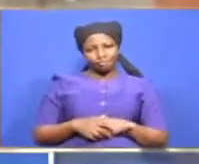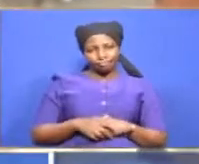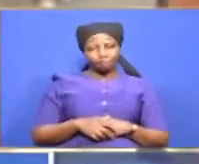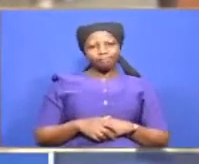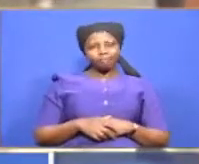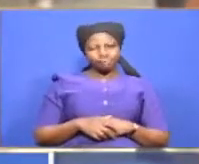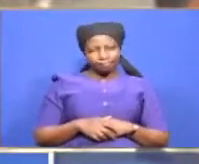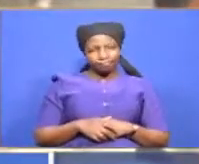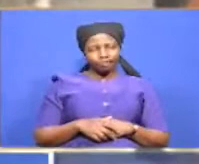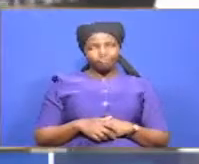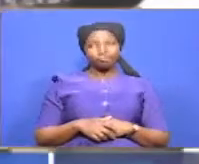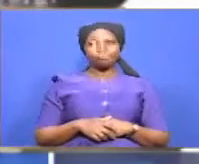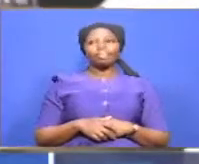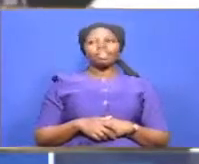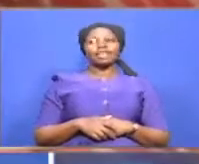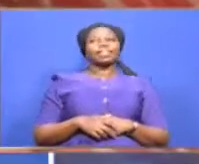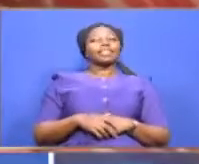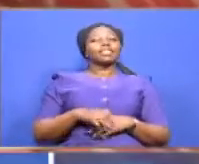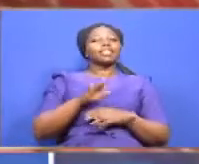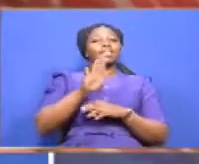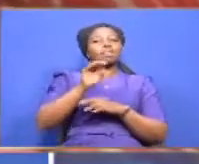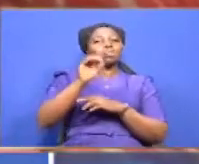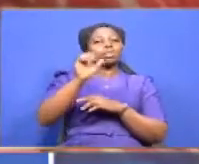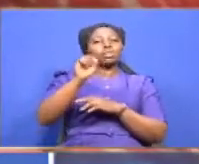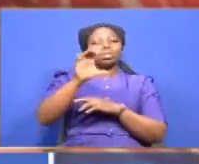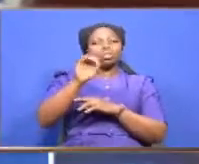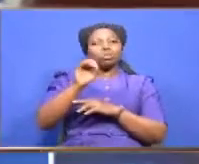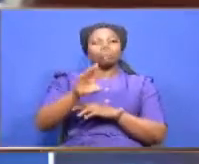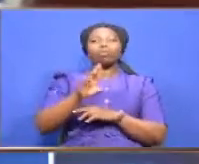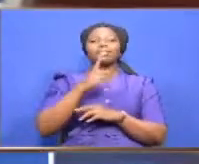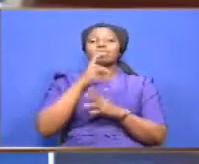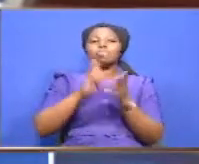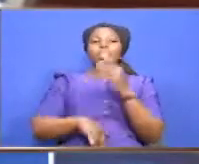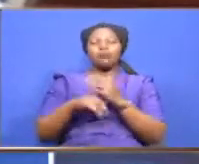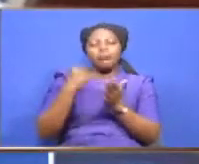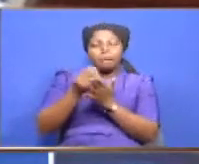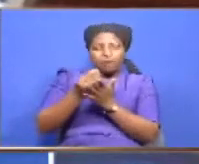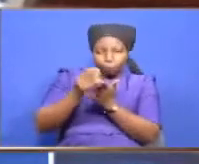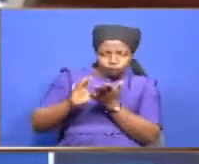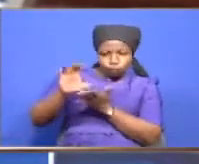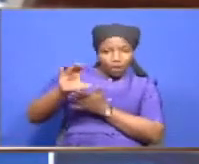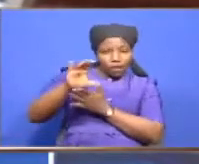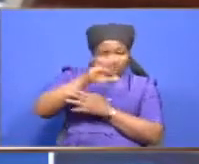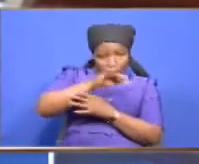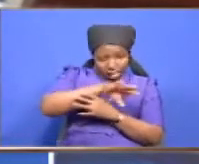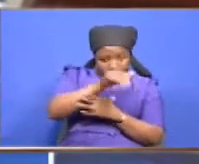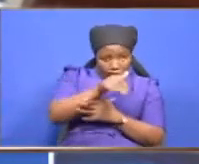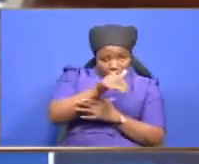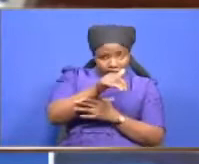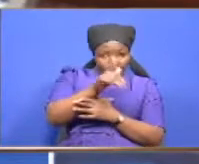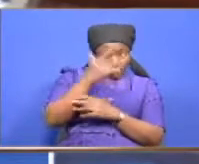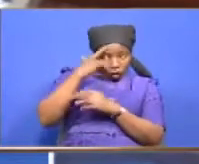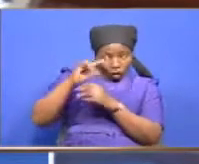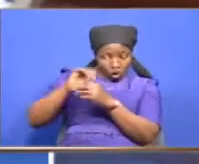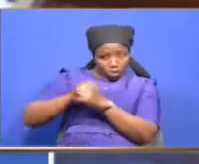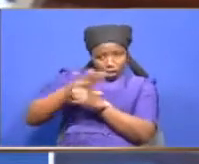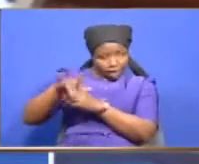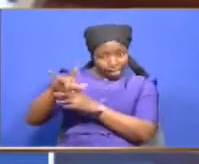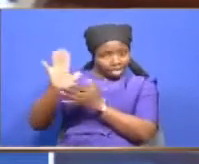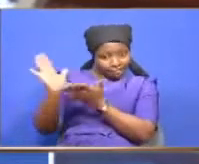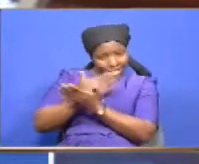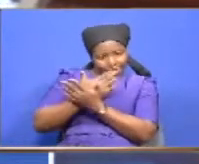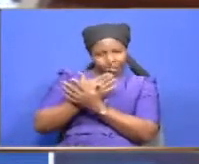Samburu amesema pesa zilizotengwa na bunge la kaunti hiyo kwa janga la COVID-19 tayari zimetolewa. Pesa zingine za hazina